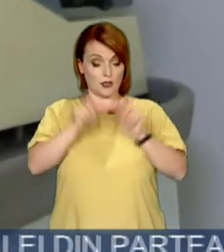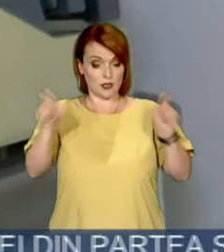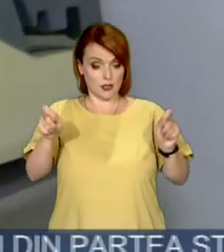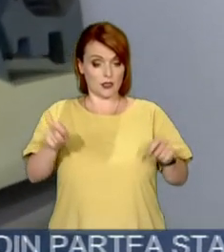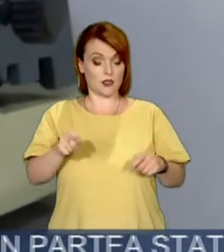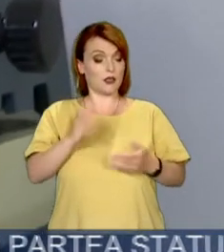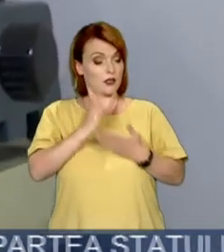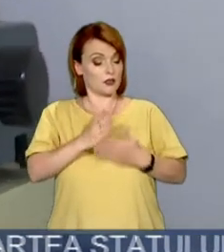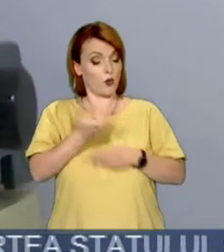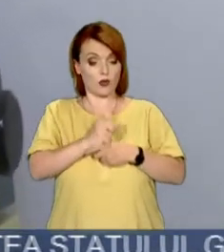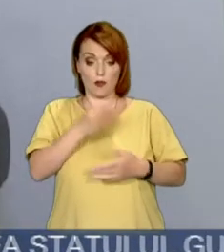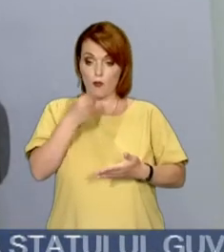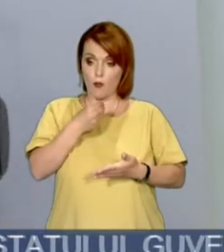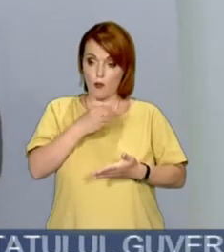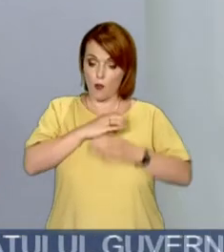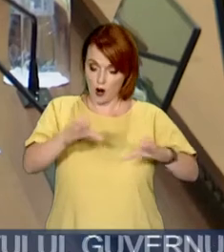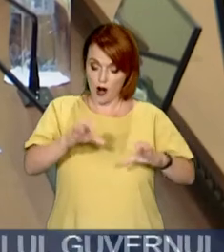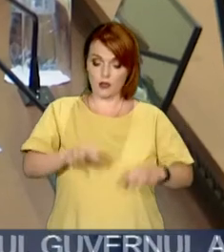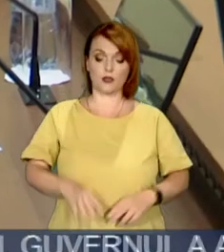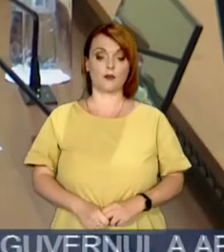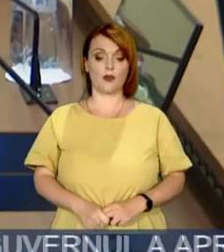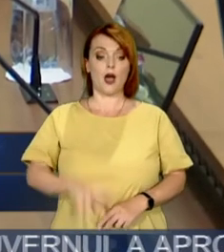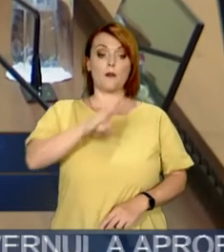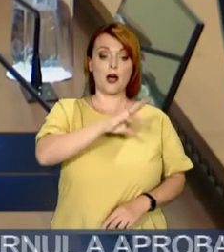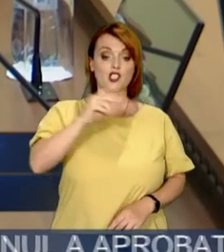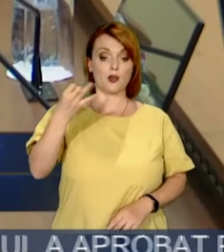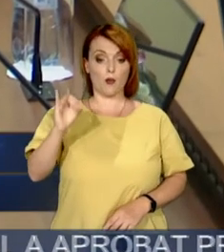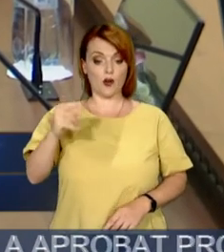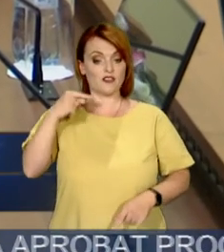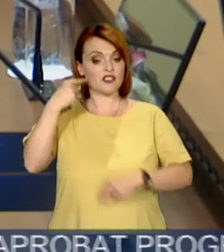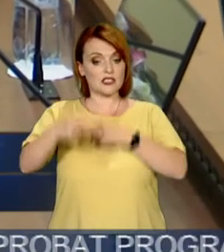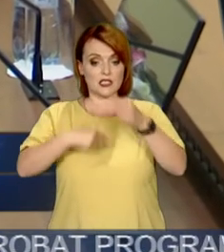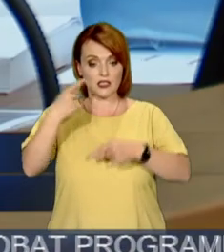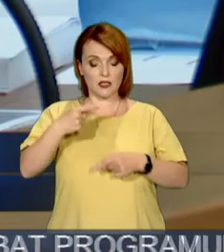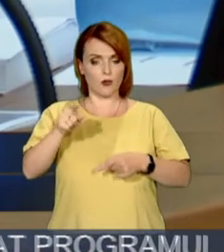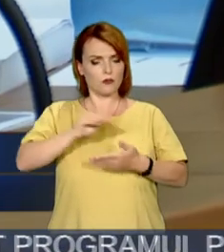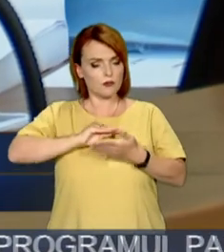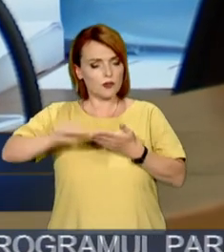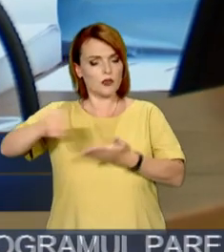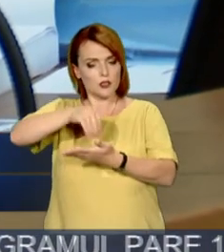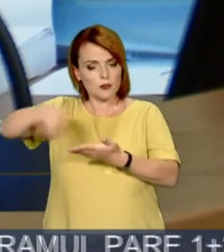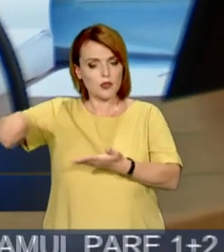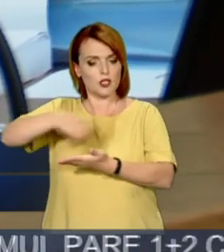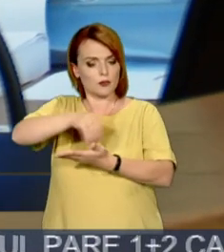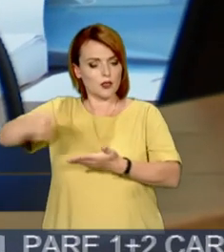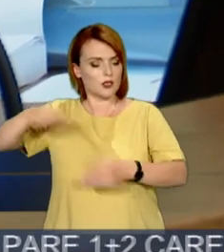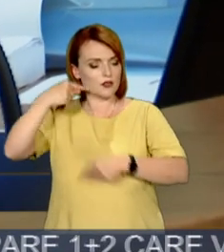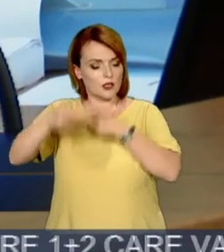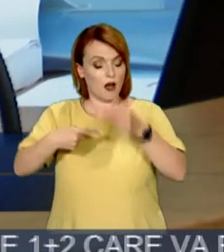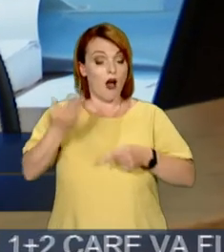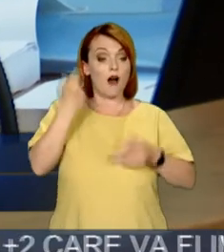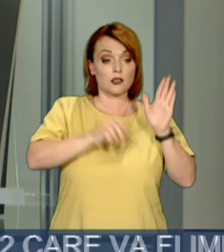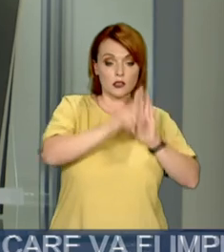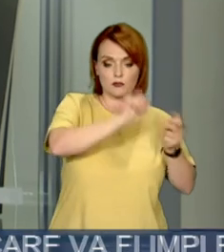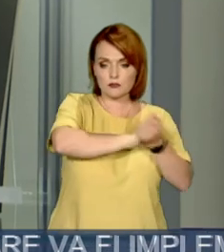are câteva artefacturi foarte interesante. Mihai Cimpoi se află mereu la masa de scris. De la începutul pandemiei COVID-19